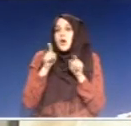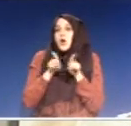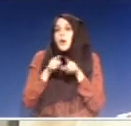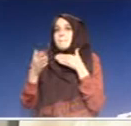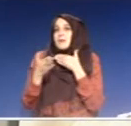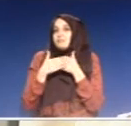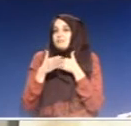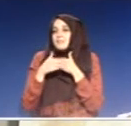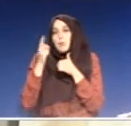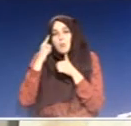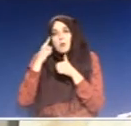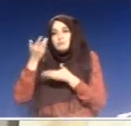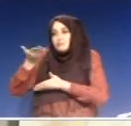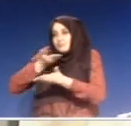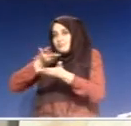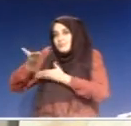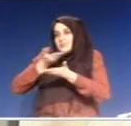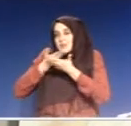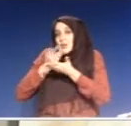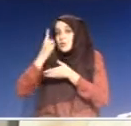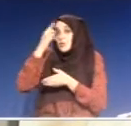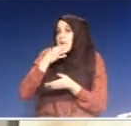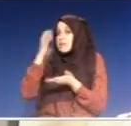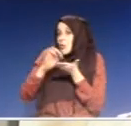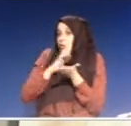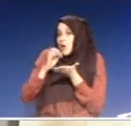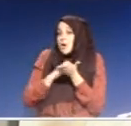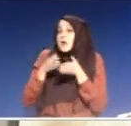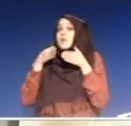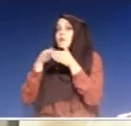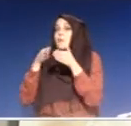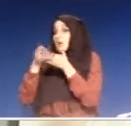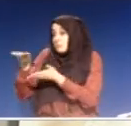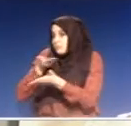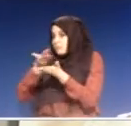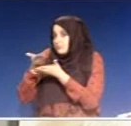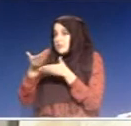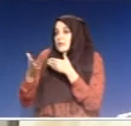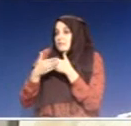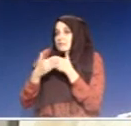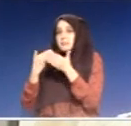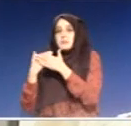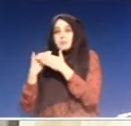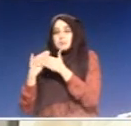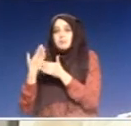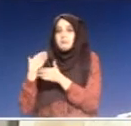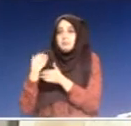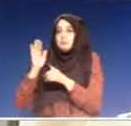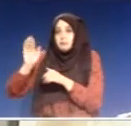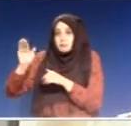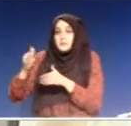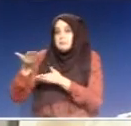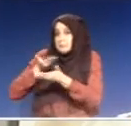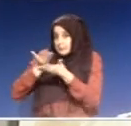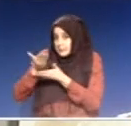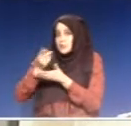بها في أي القرآن، في مثل قوله تعالى: وشاورهم في الأمر، وفي مثل قوله تعالى: وأمرهم شورى